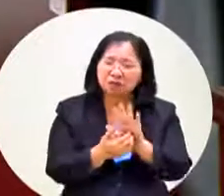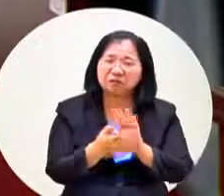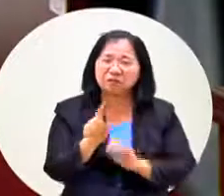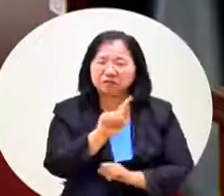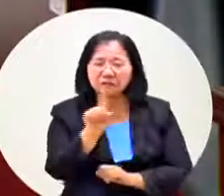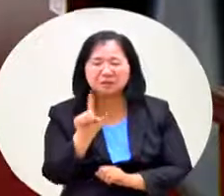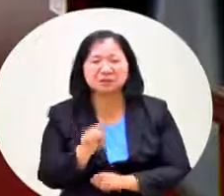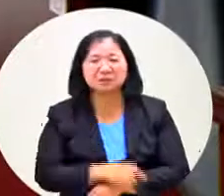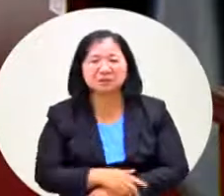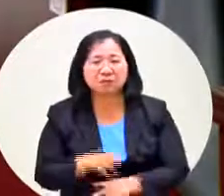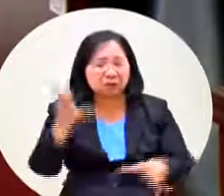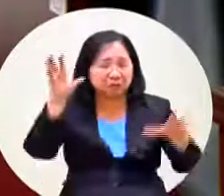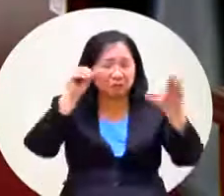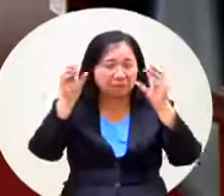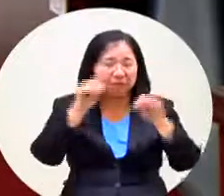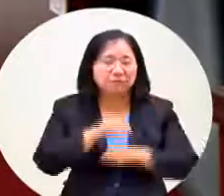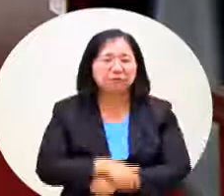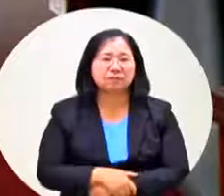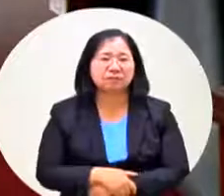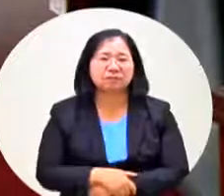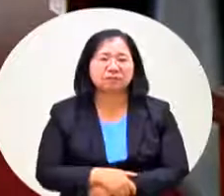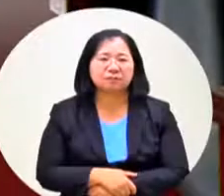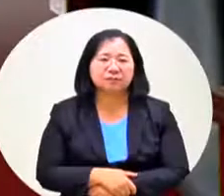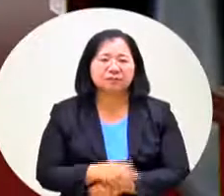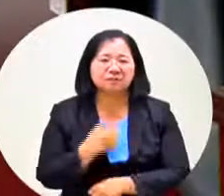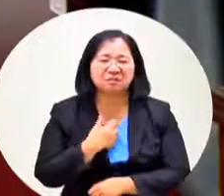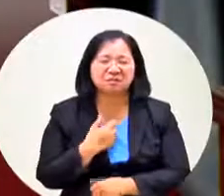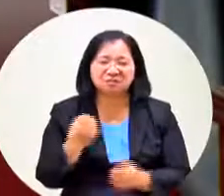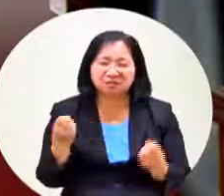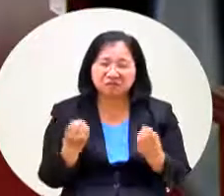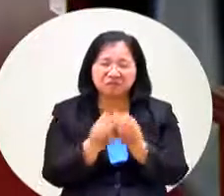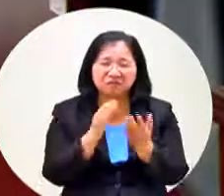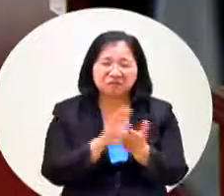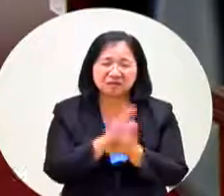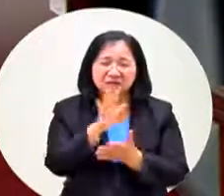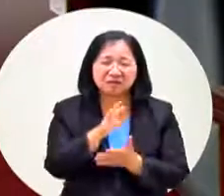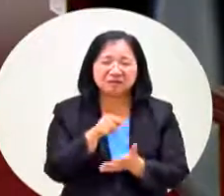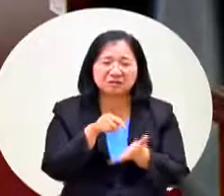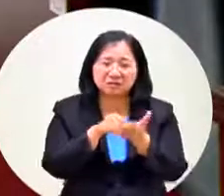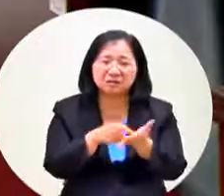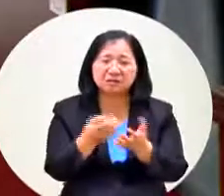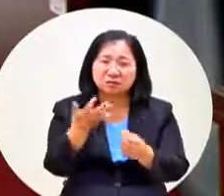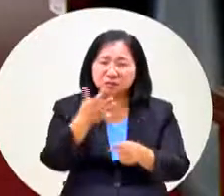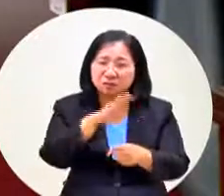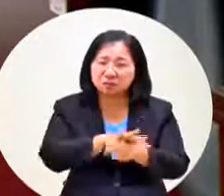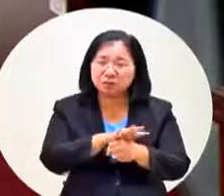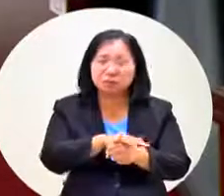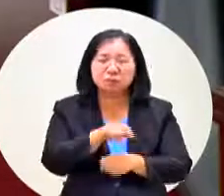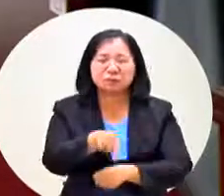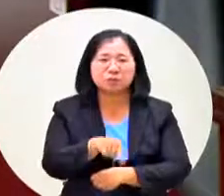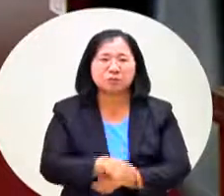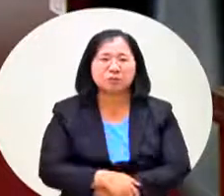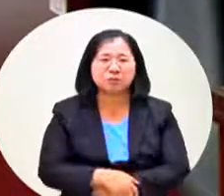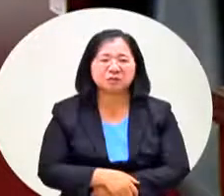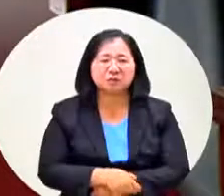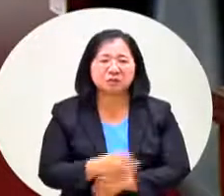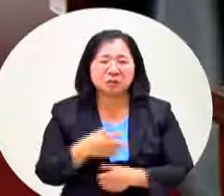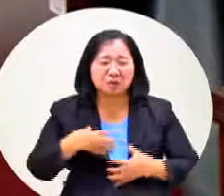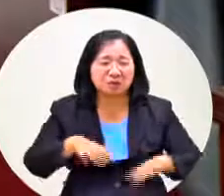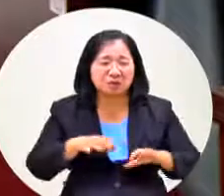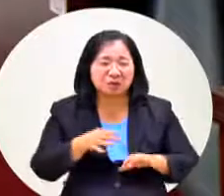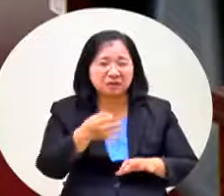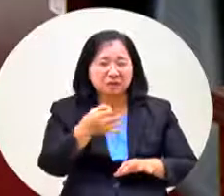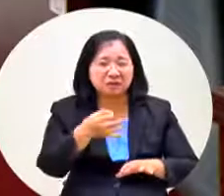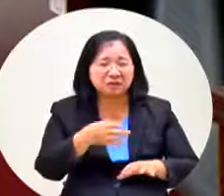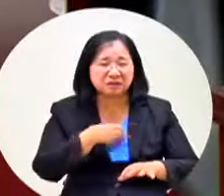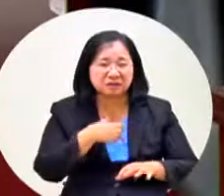讲，保单无好，即爱说明予咱的农民听啦吼。第二就是讲，对咱无法多去甲做补